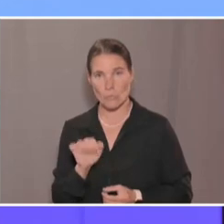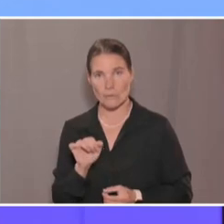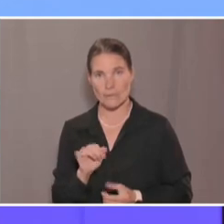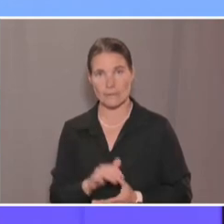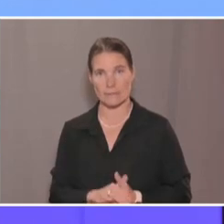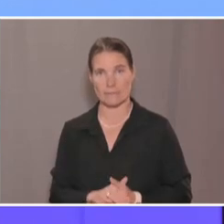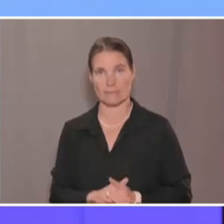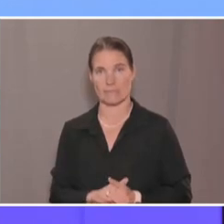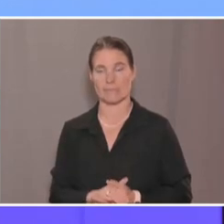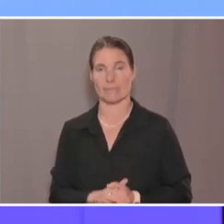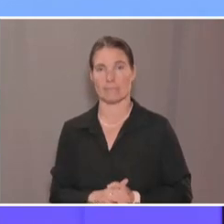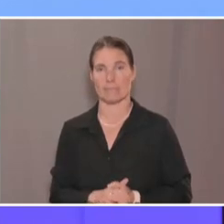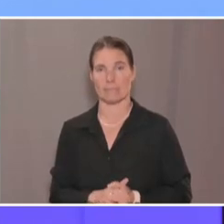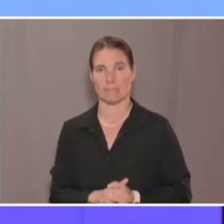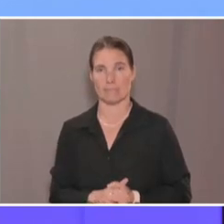hier strandeten.